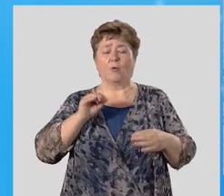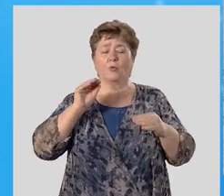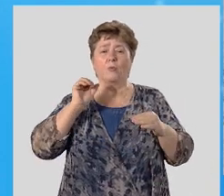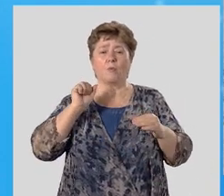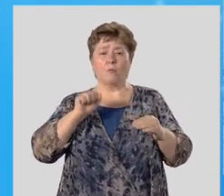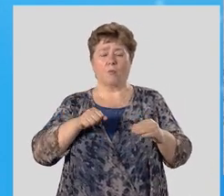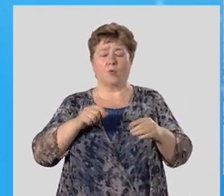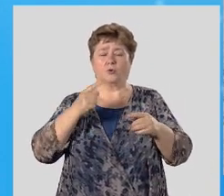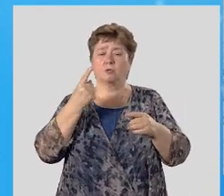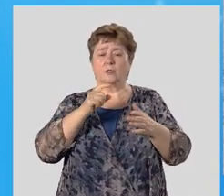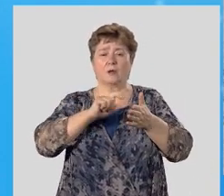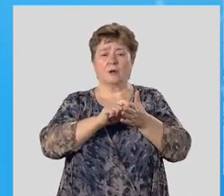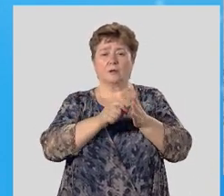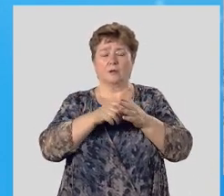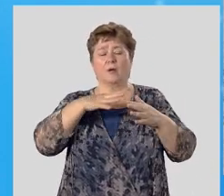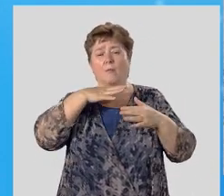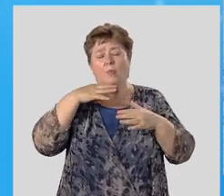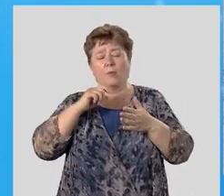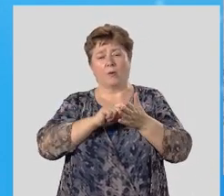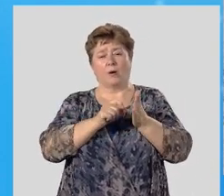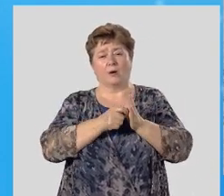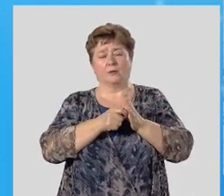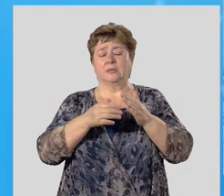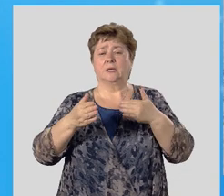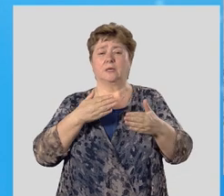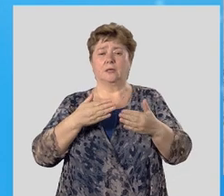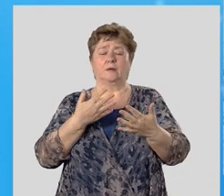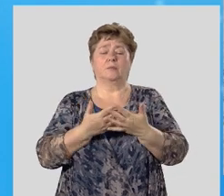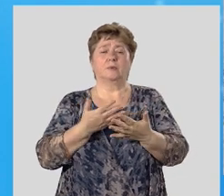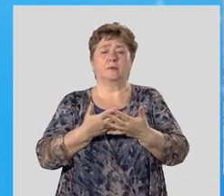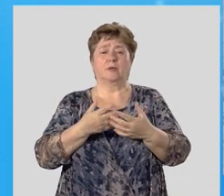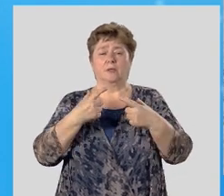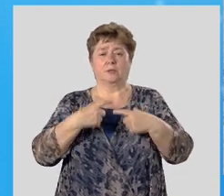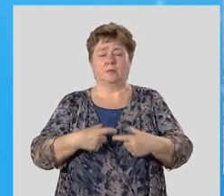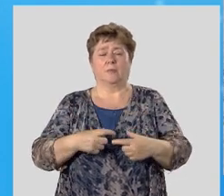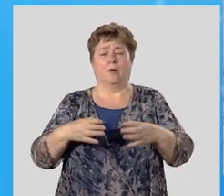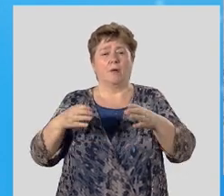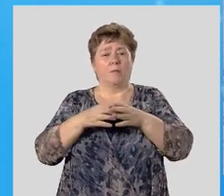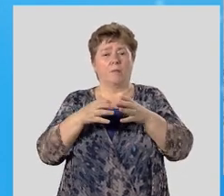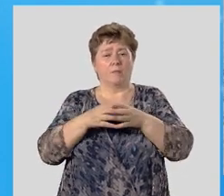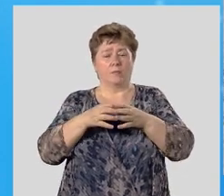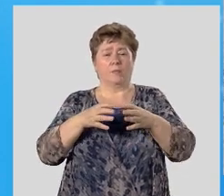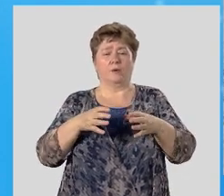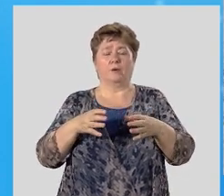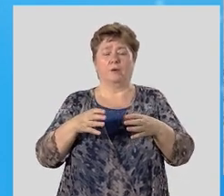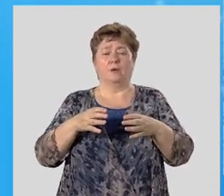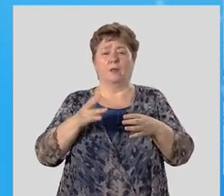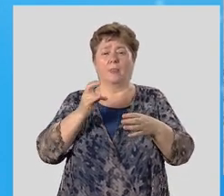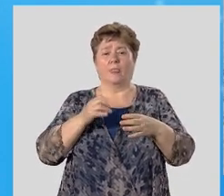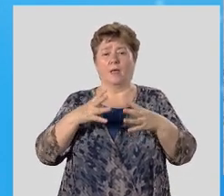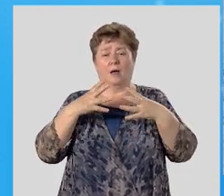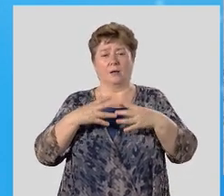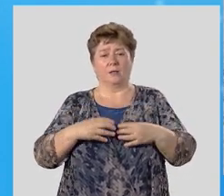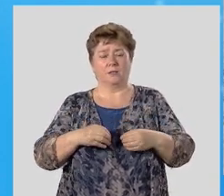быть одноклеточным, многоклеточным или представлять из себя колонию. На